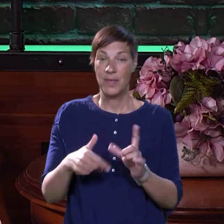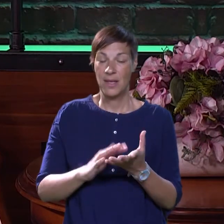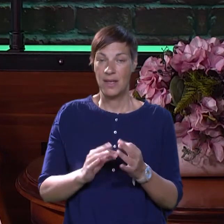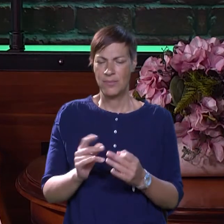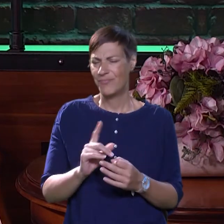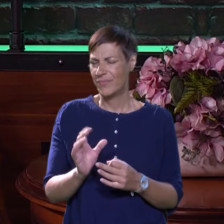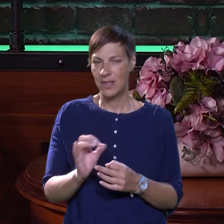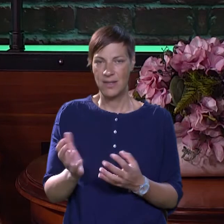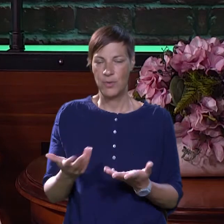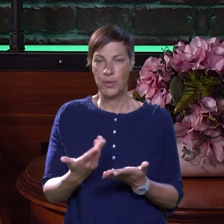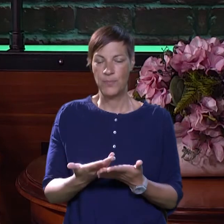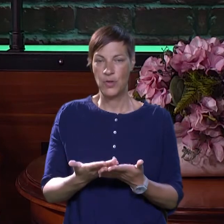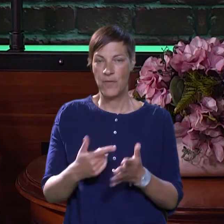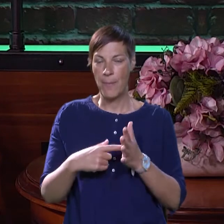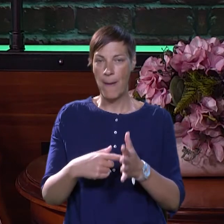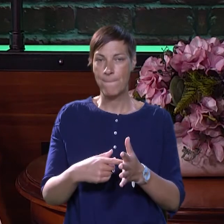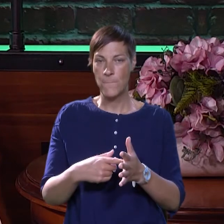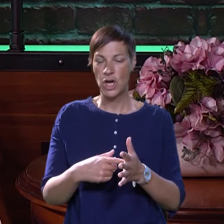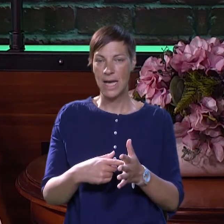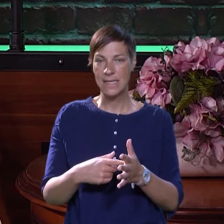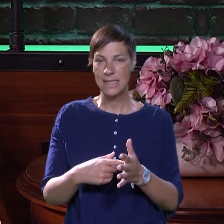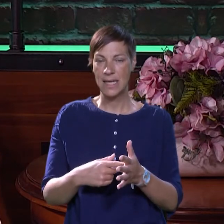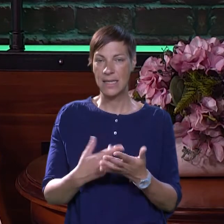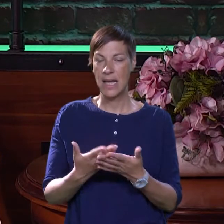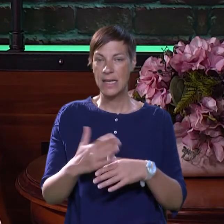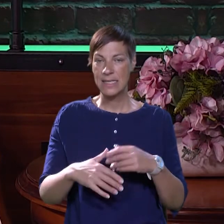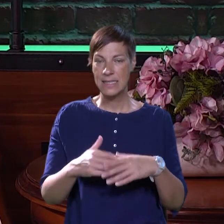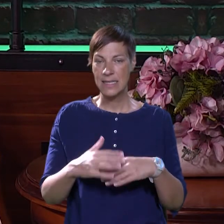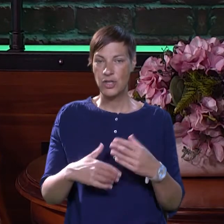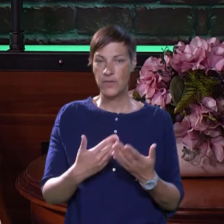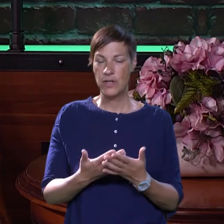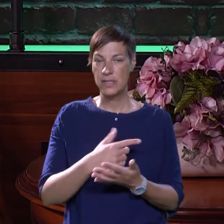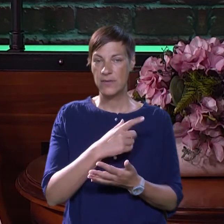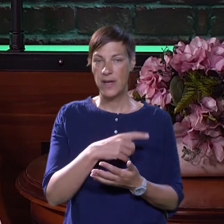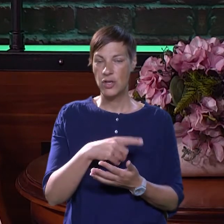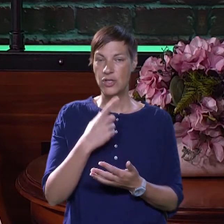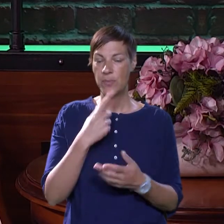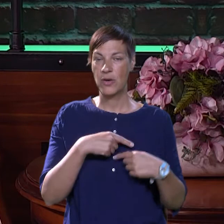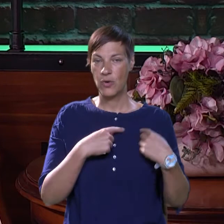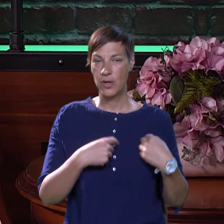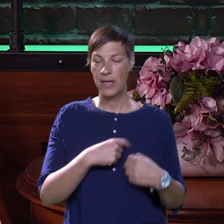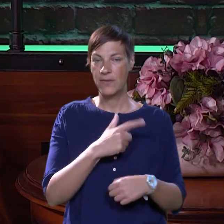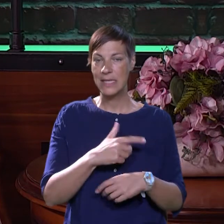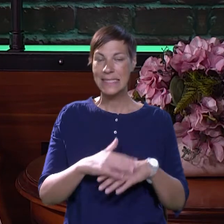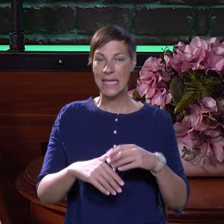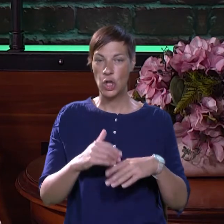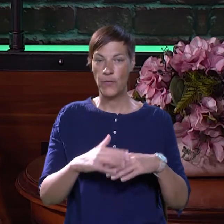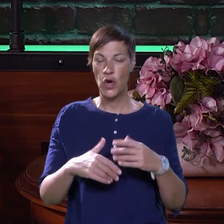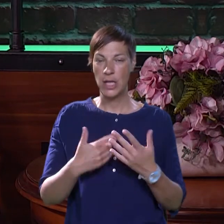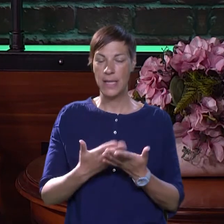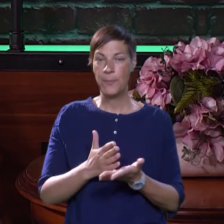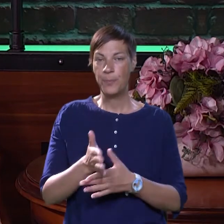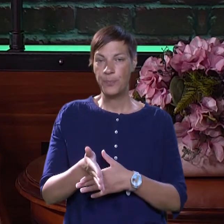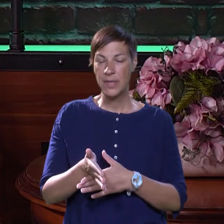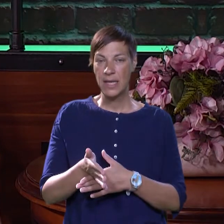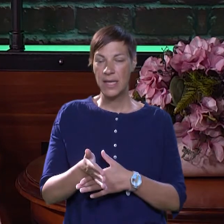ne valja mi. To je vama pokazatelj vašeg zadovoljstva. Dakle, ljudi koji volontiraju su zadovoljniji